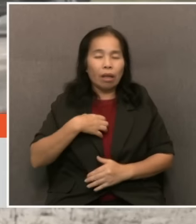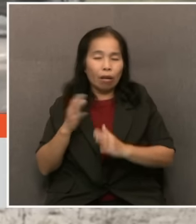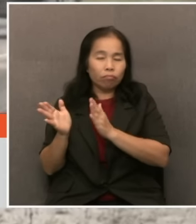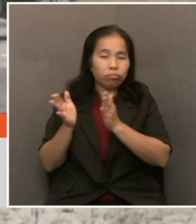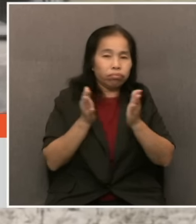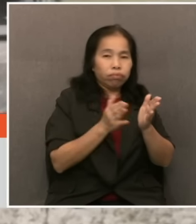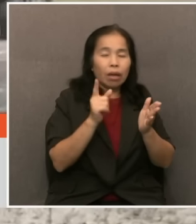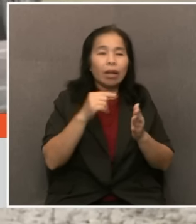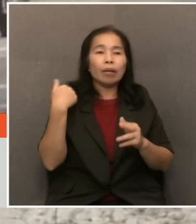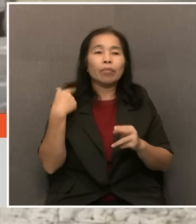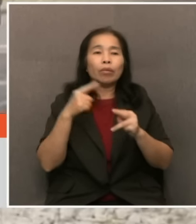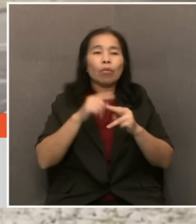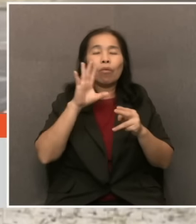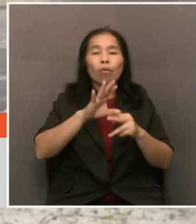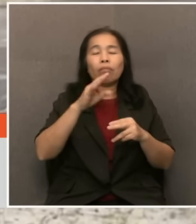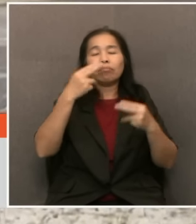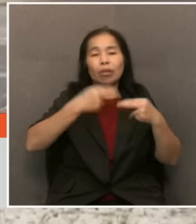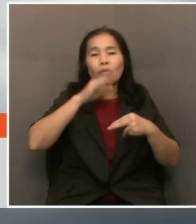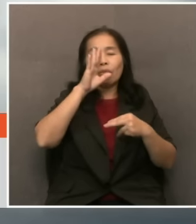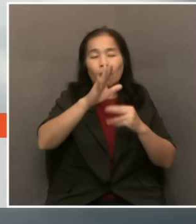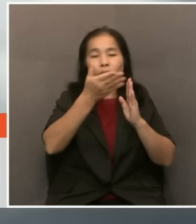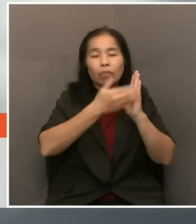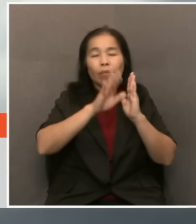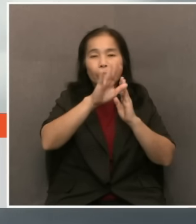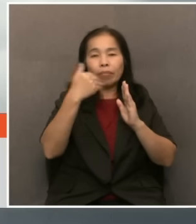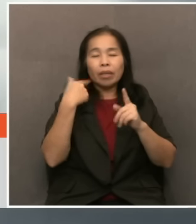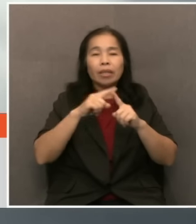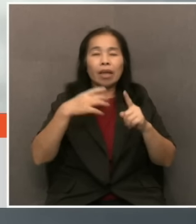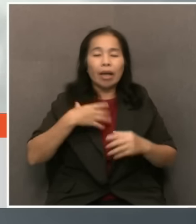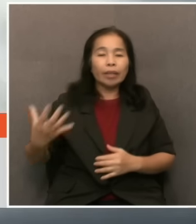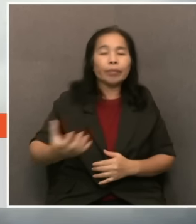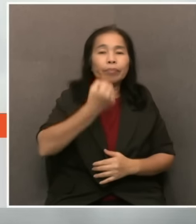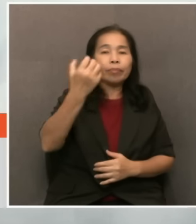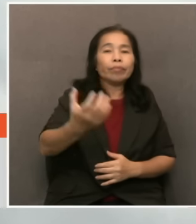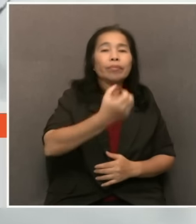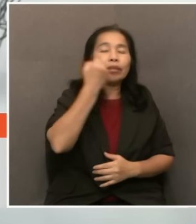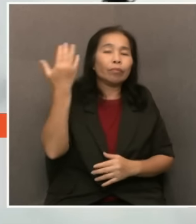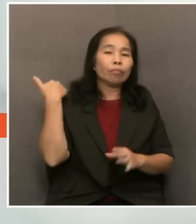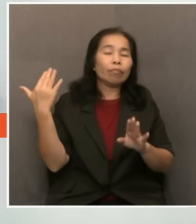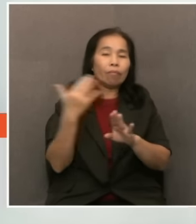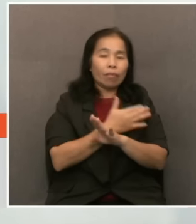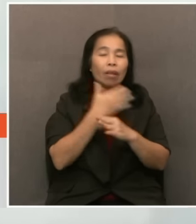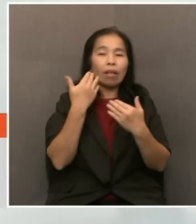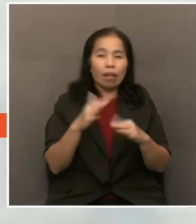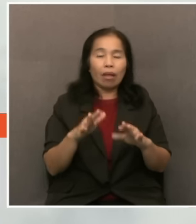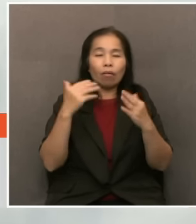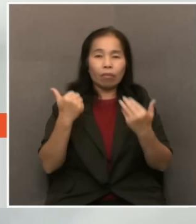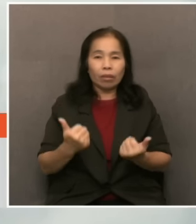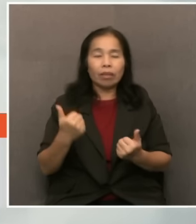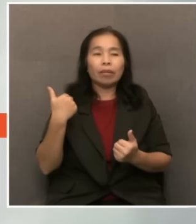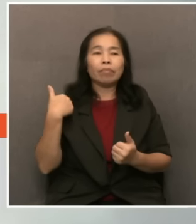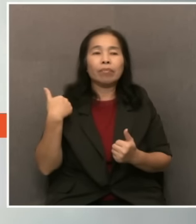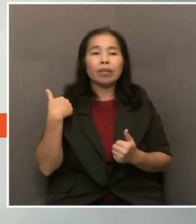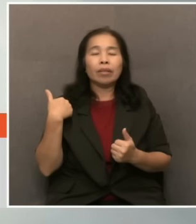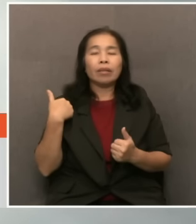อสโกไปจากสมรภูมิตะวันออกและสามารถยึดดินแดนในแคว้นเคิร์สไปได้จำนวนหนึ่งทำให้รัฐบาลเคียฟมี